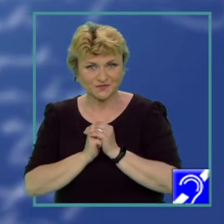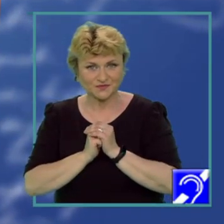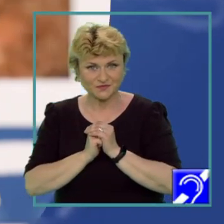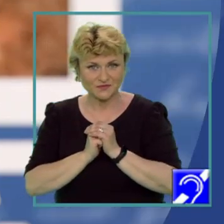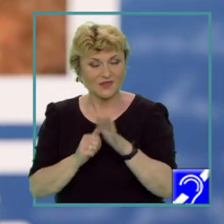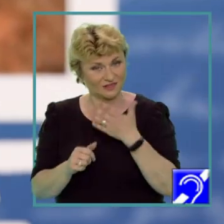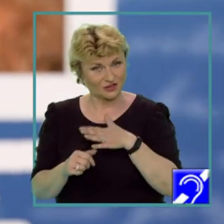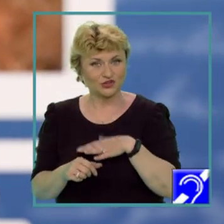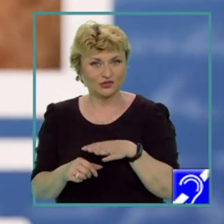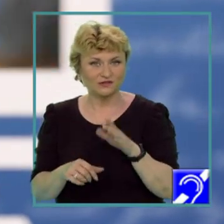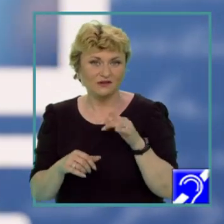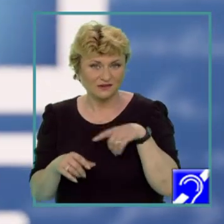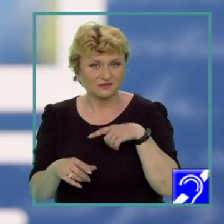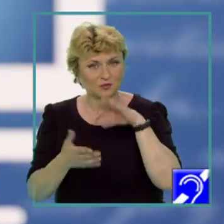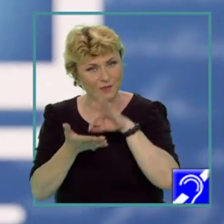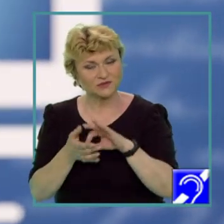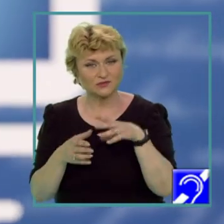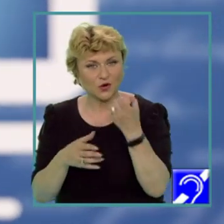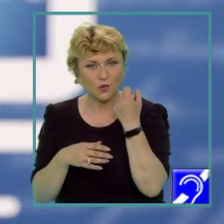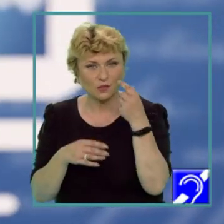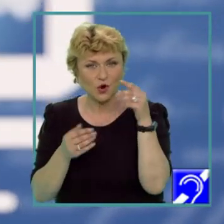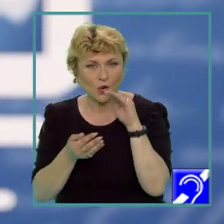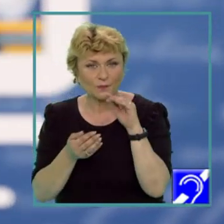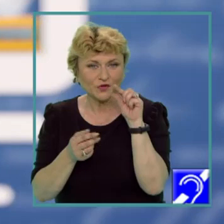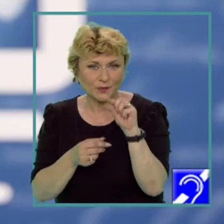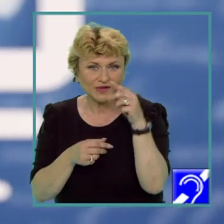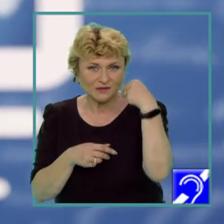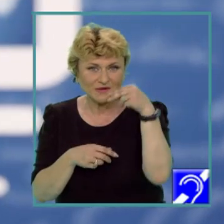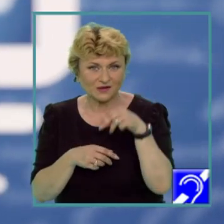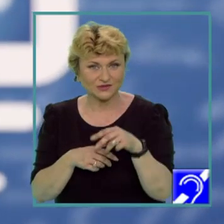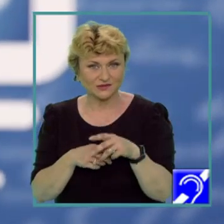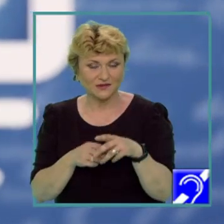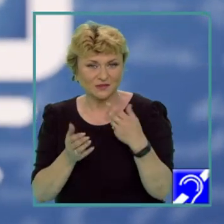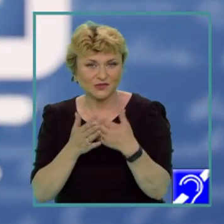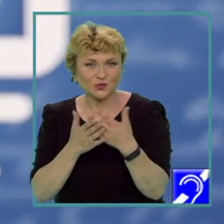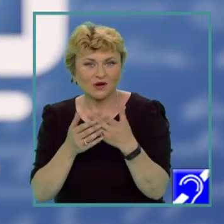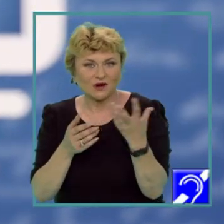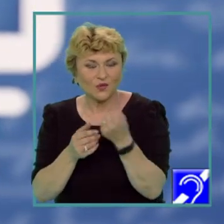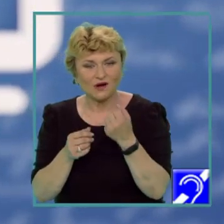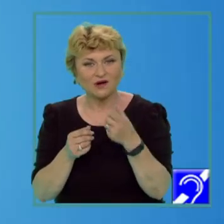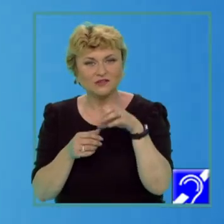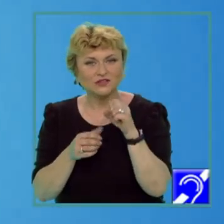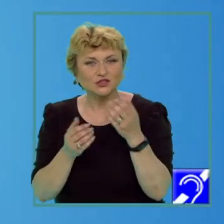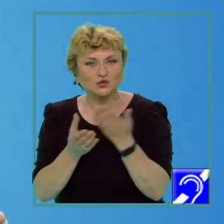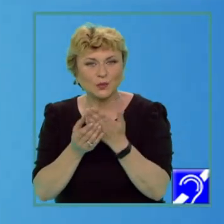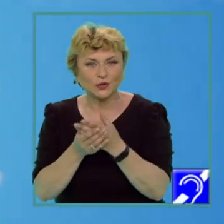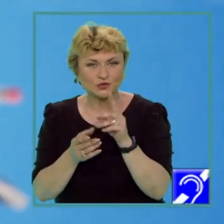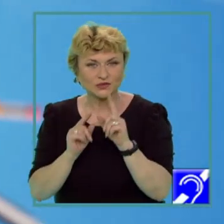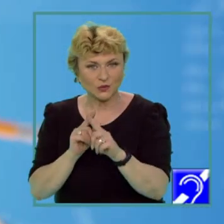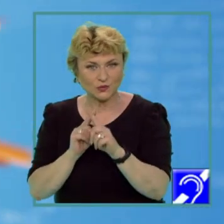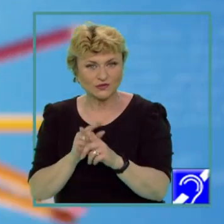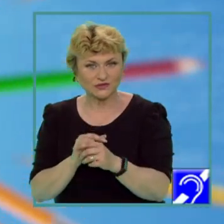dragilor eu momentul să luăm o mică pauză în care vă invit să descărcați suporturile de curs de care aveți nevoie sunt